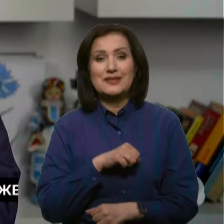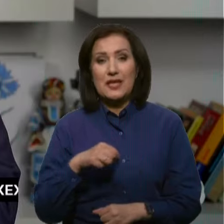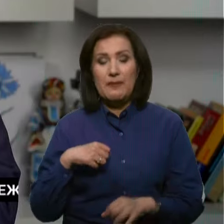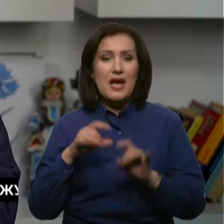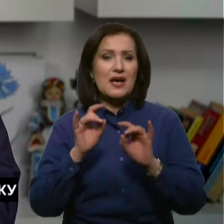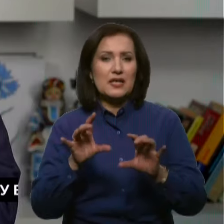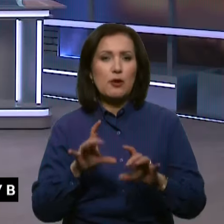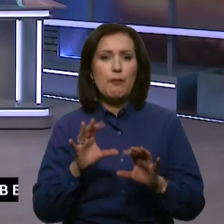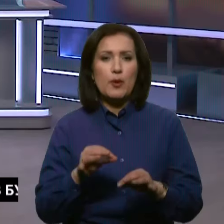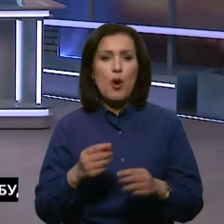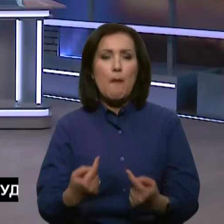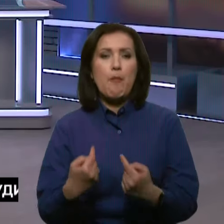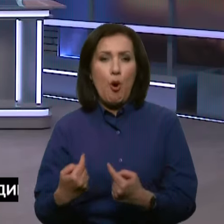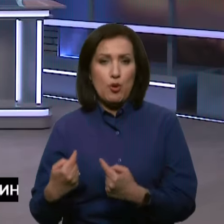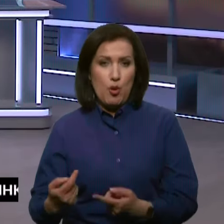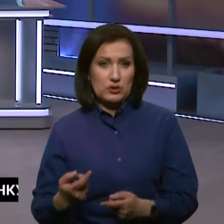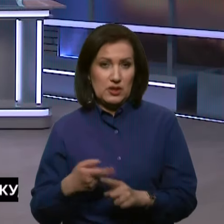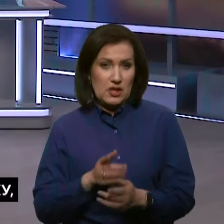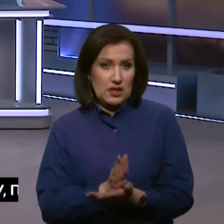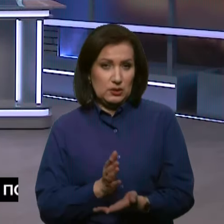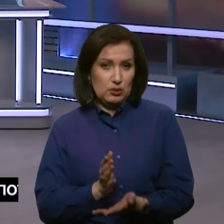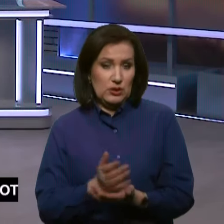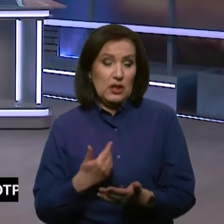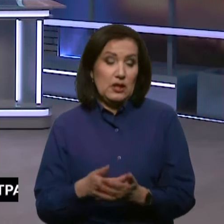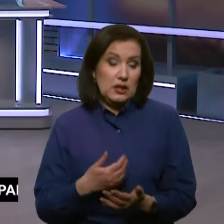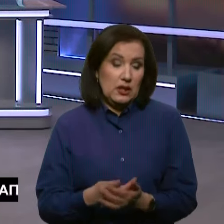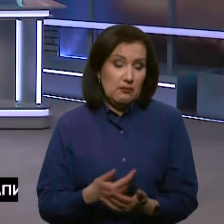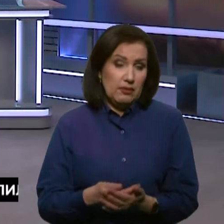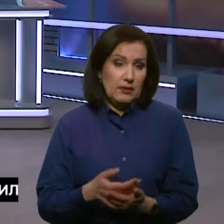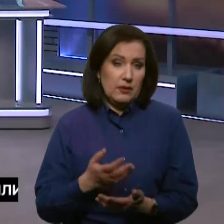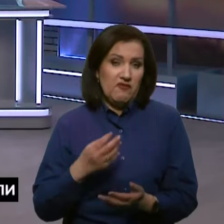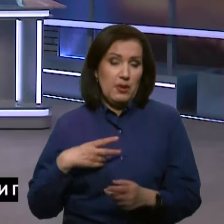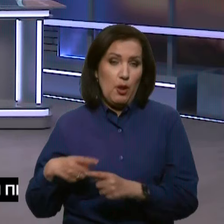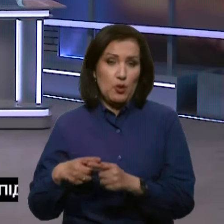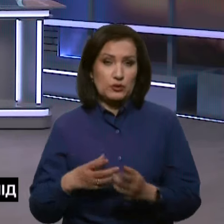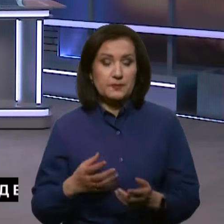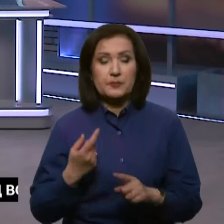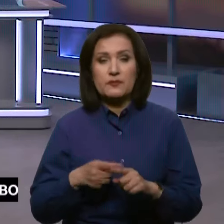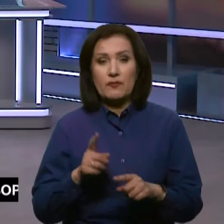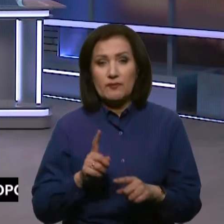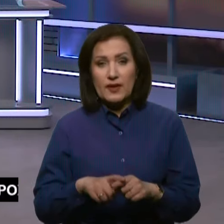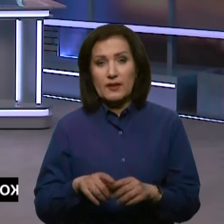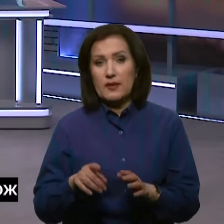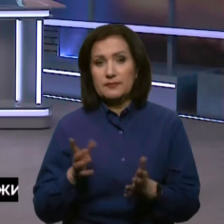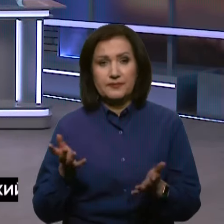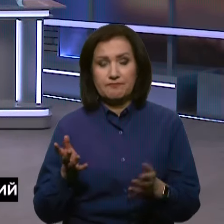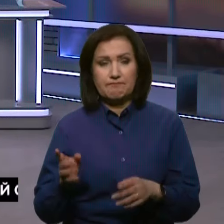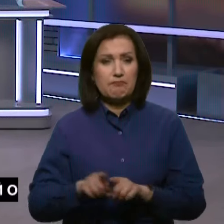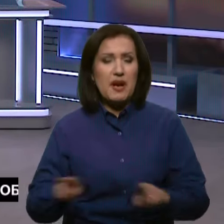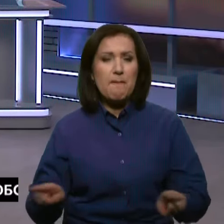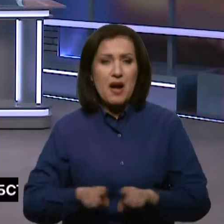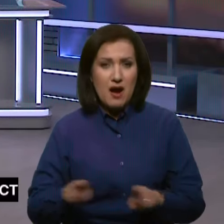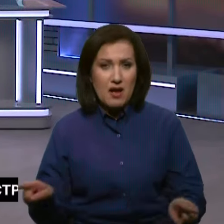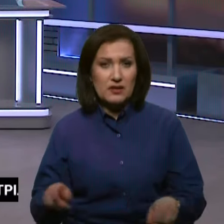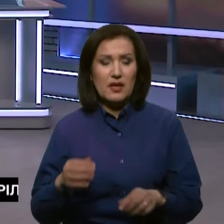самі расказваюць пра пагрозы, якія існуюць нібы ў адносінах да Беларусі. Гэта хлусня, гэта